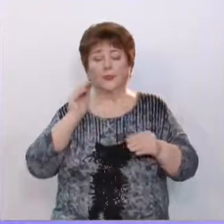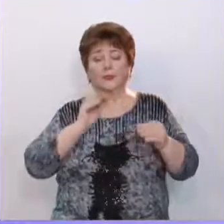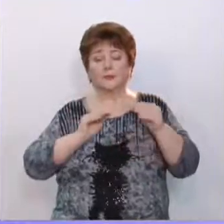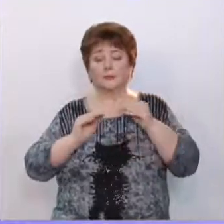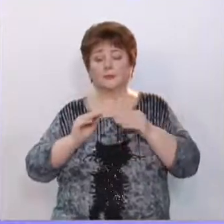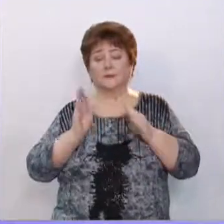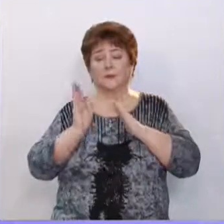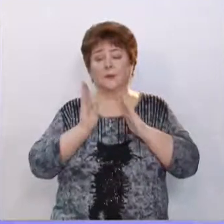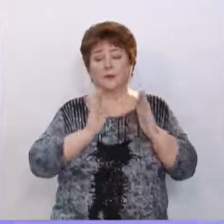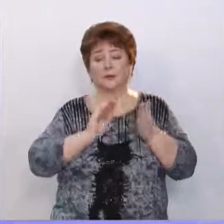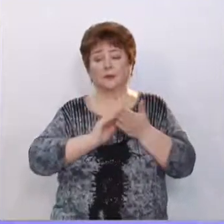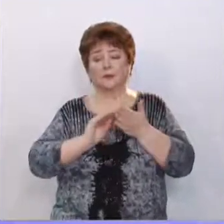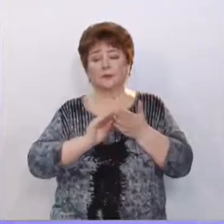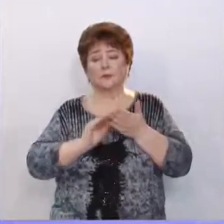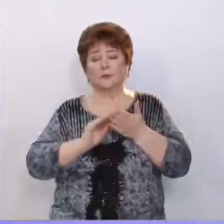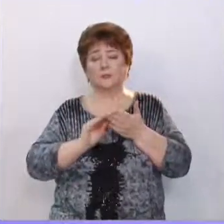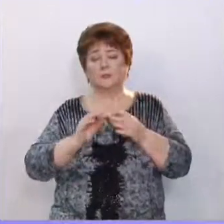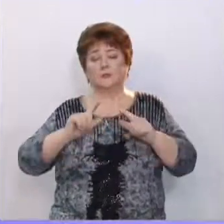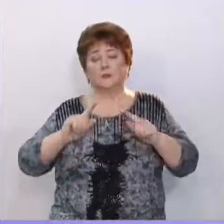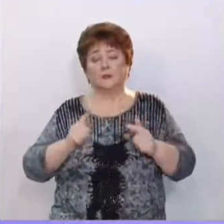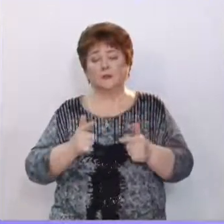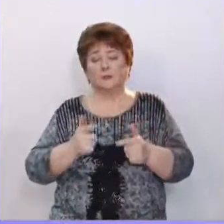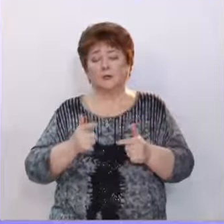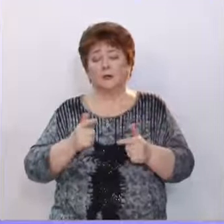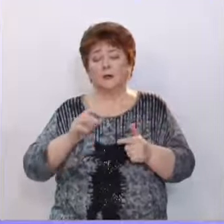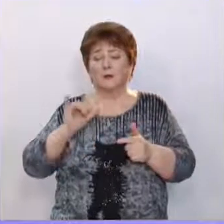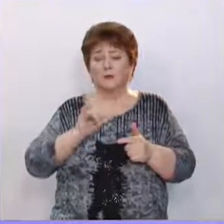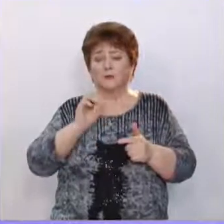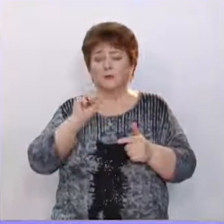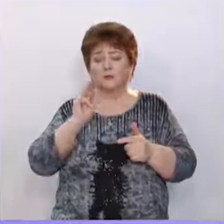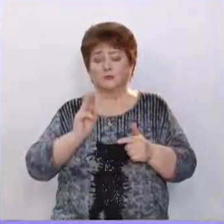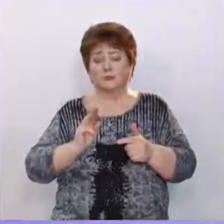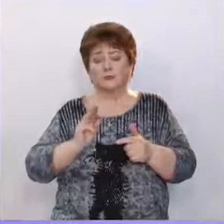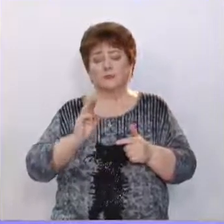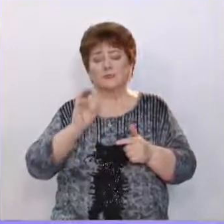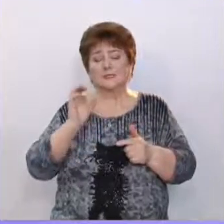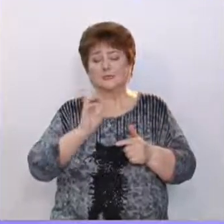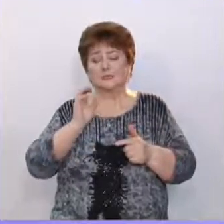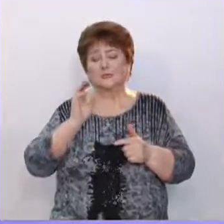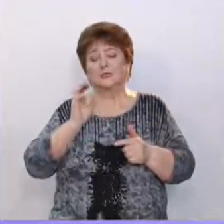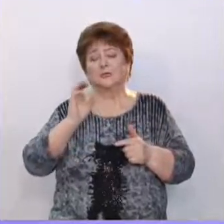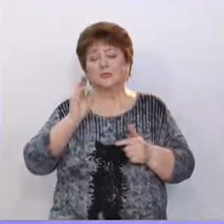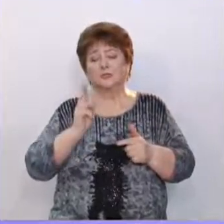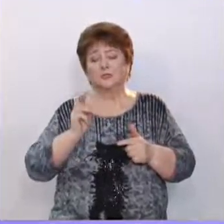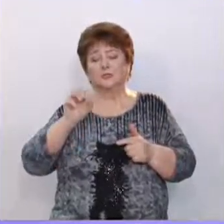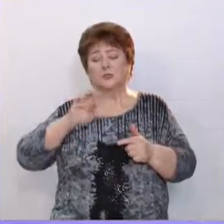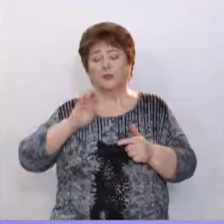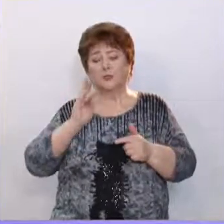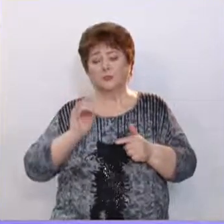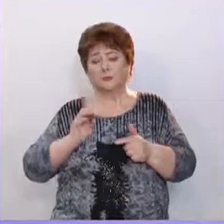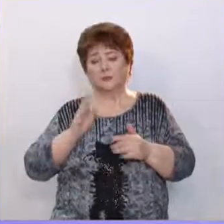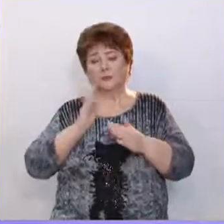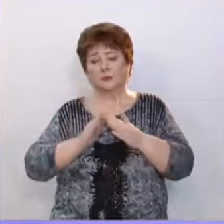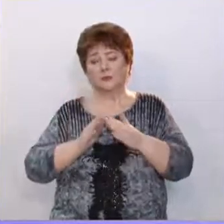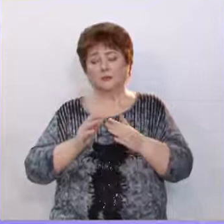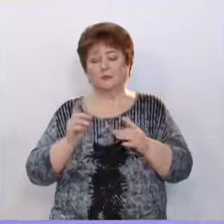Составим алгоритм написания мягкого знака у существительных с шипящими на конце. Как